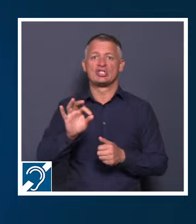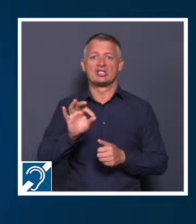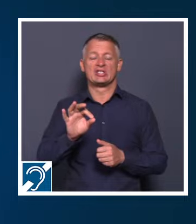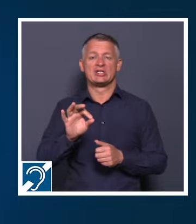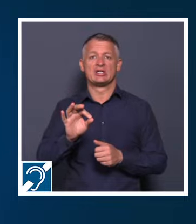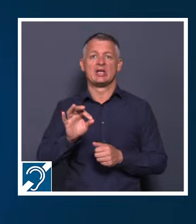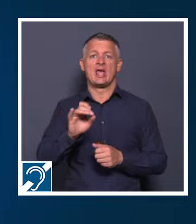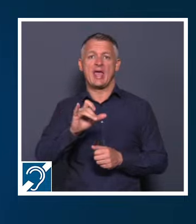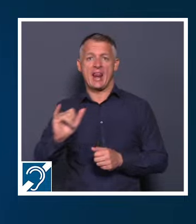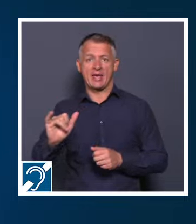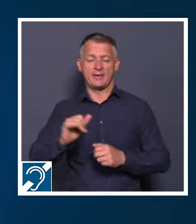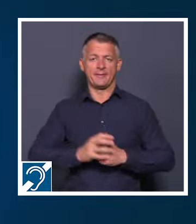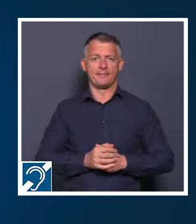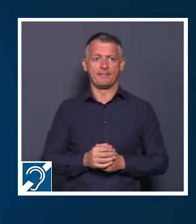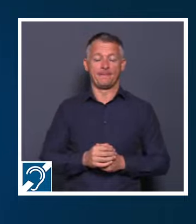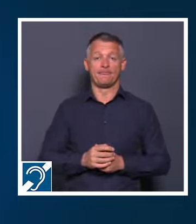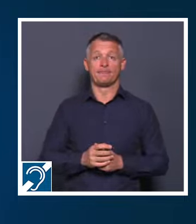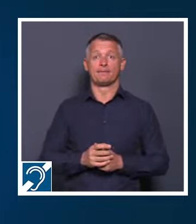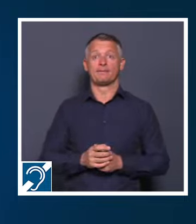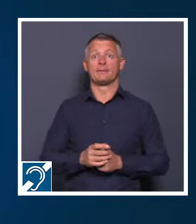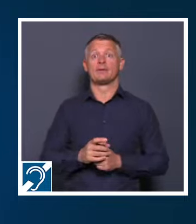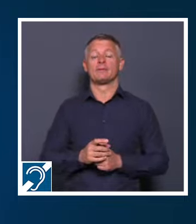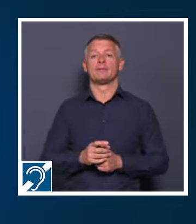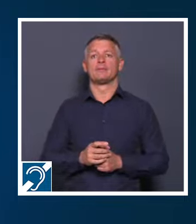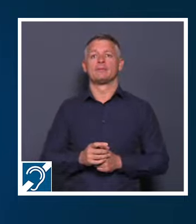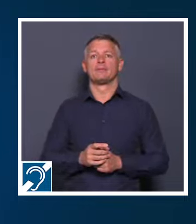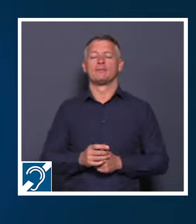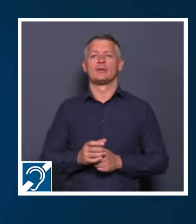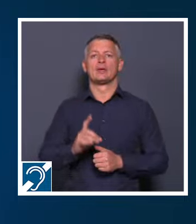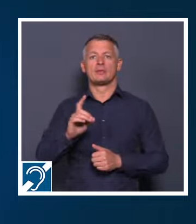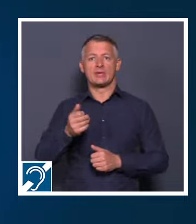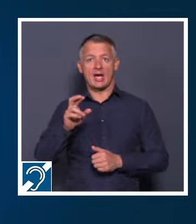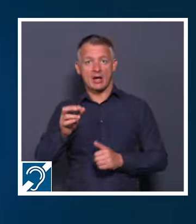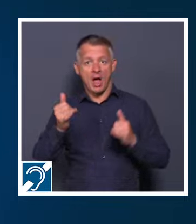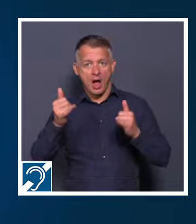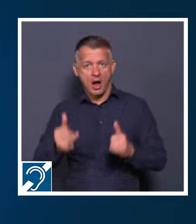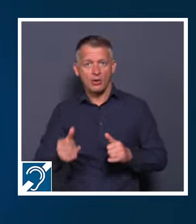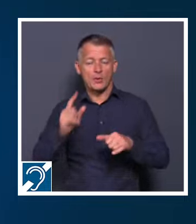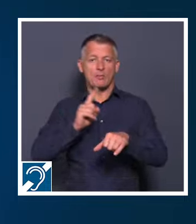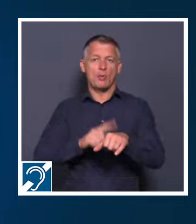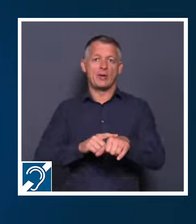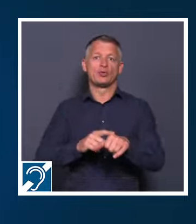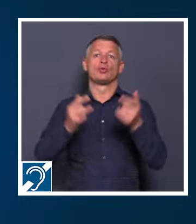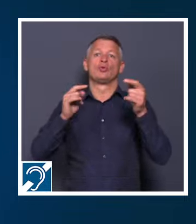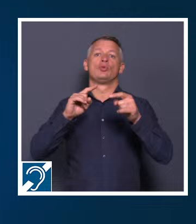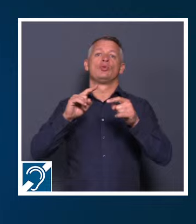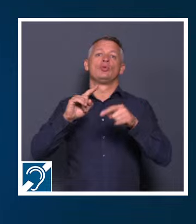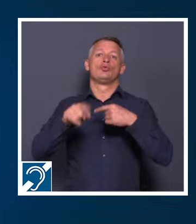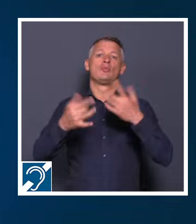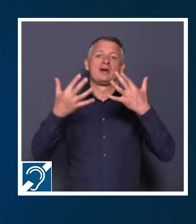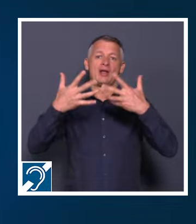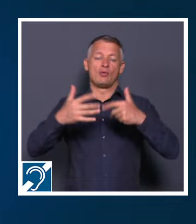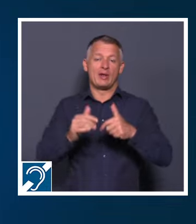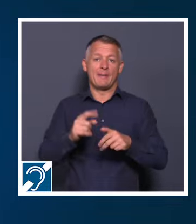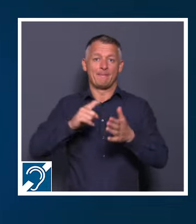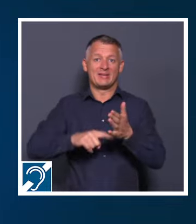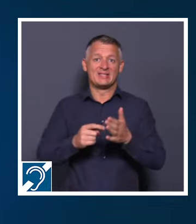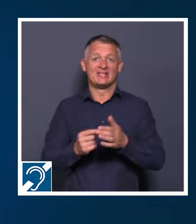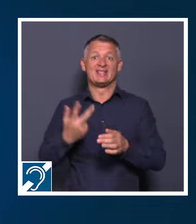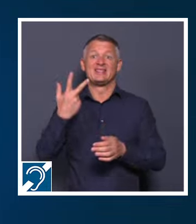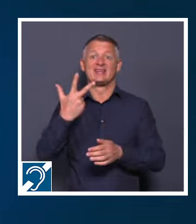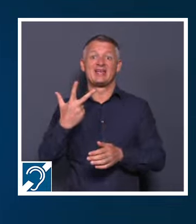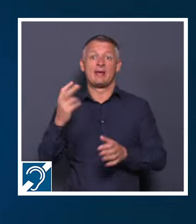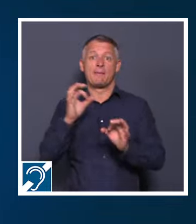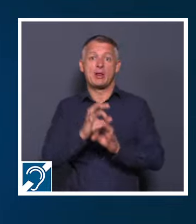2.850 de lei. Dar în momentul de față, în urma recalculării pensiilor, s-a constatat că peste 3 milioane